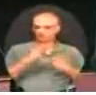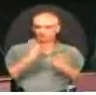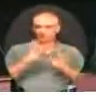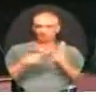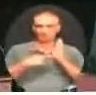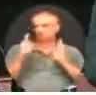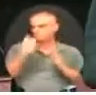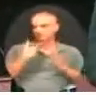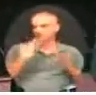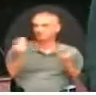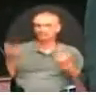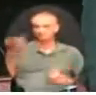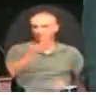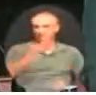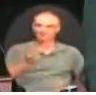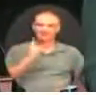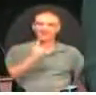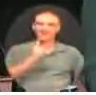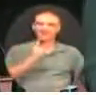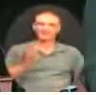בכלל להראות את פניי ברבים.